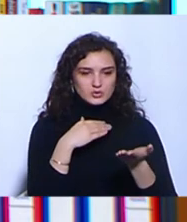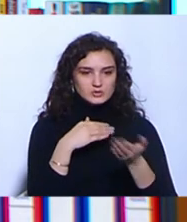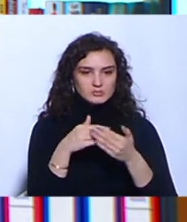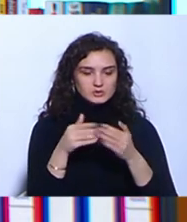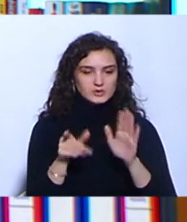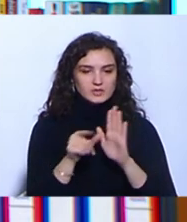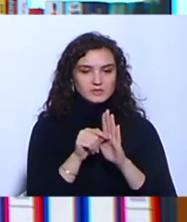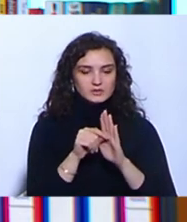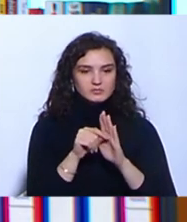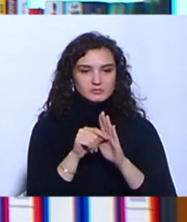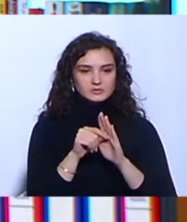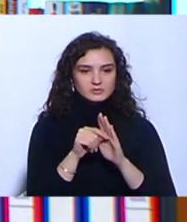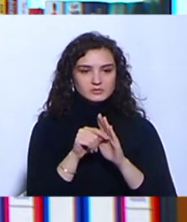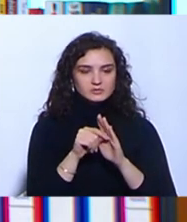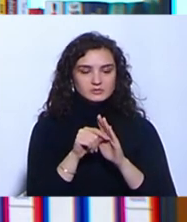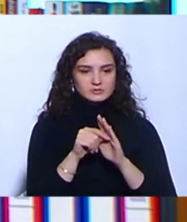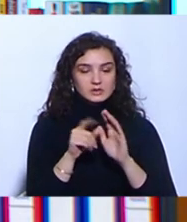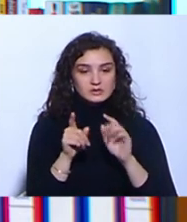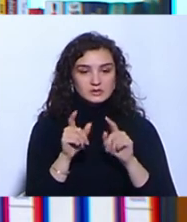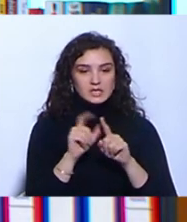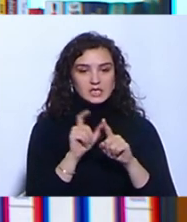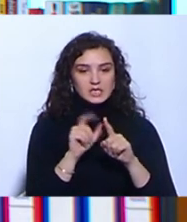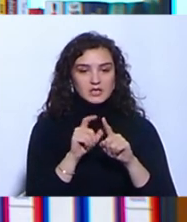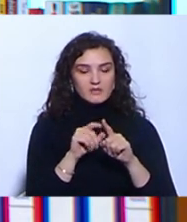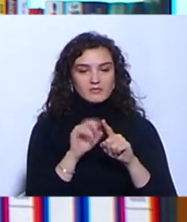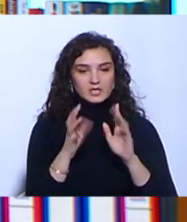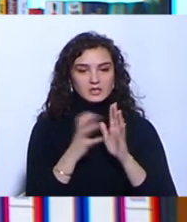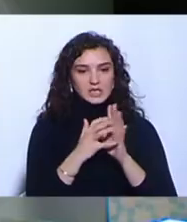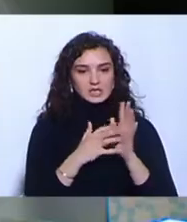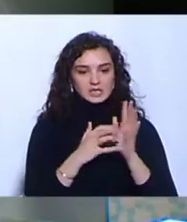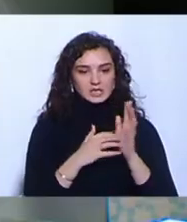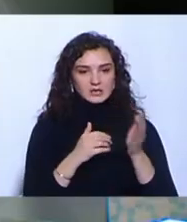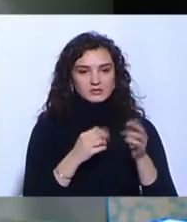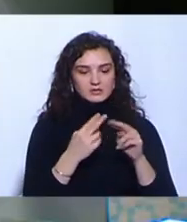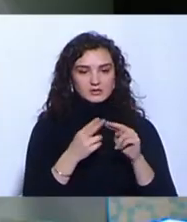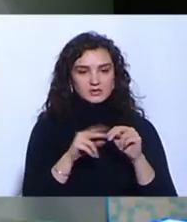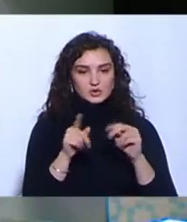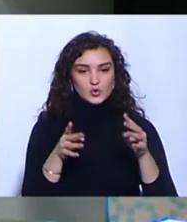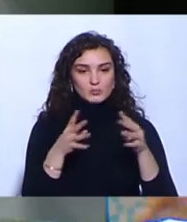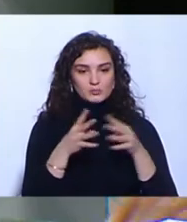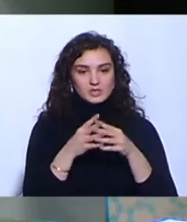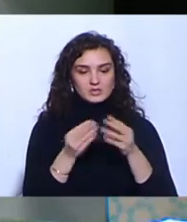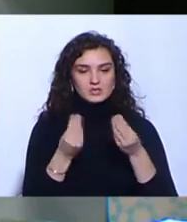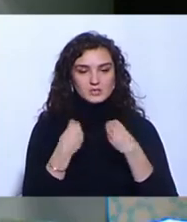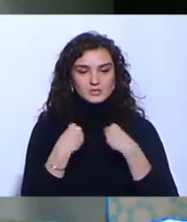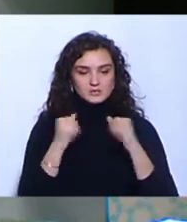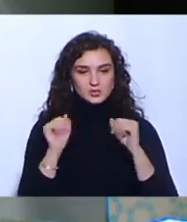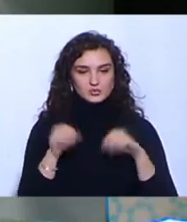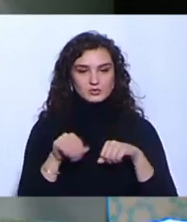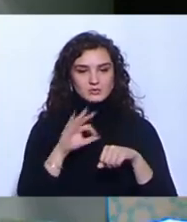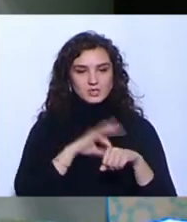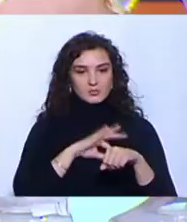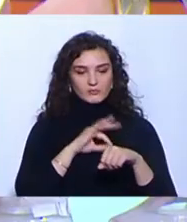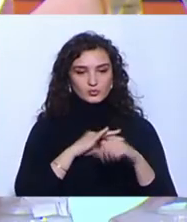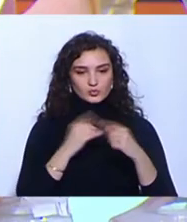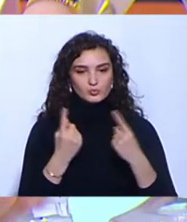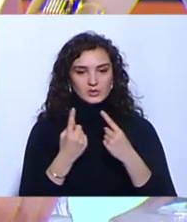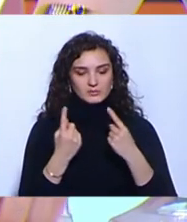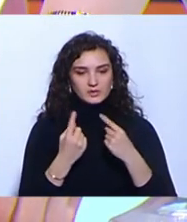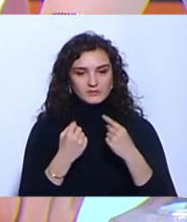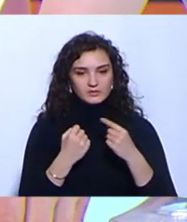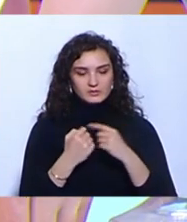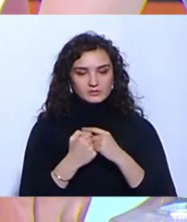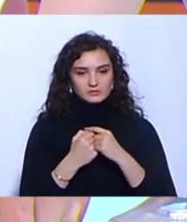მაგალითად ამ შემთხვევაში ქლიავთან ან კენკრასთან. ეს კომბინაცია გვაძლევს საშუალებას გამოვიყენოთ ბუნებრივი